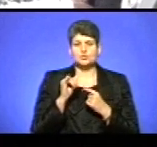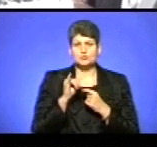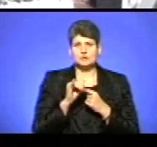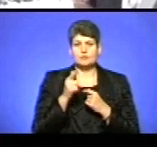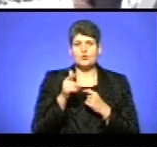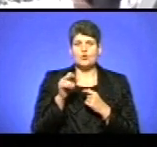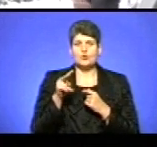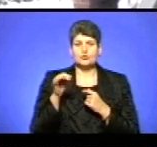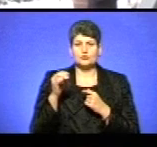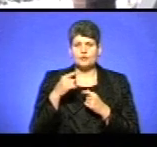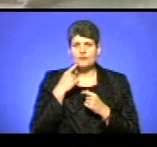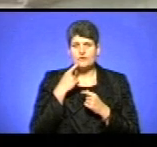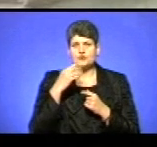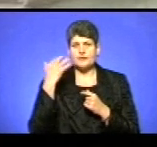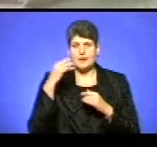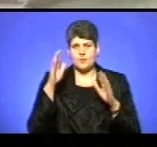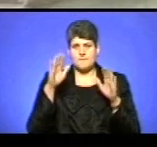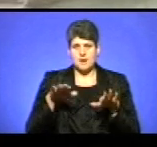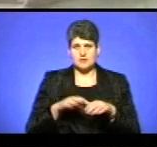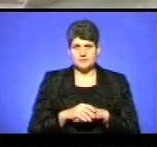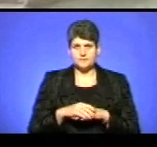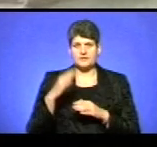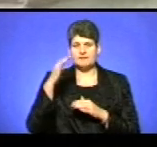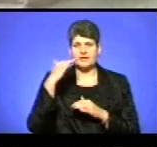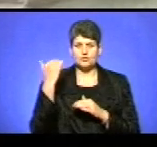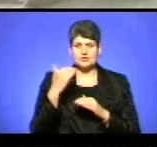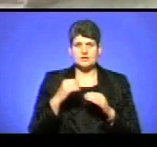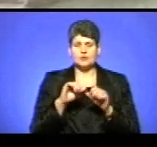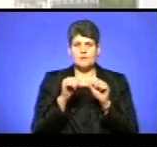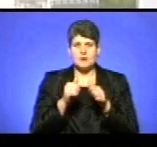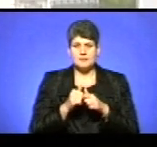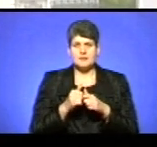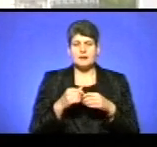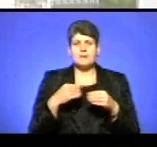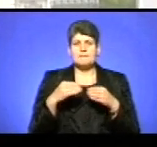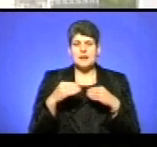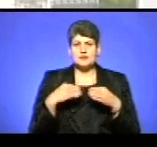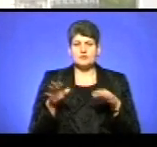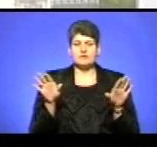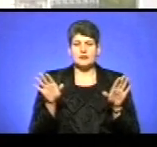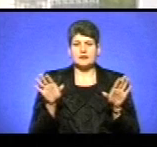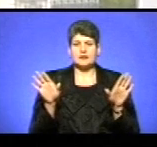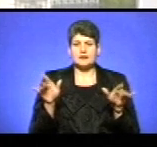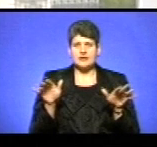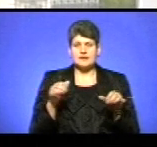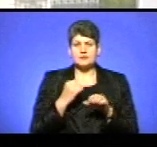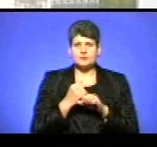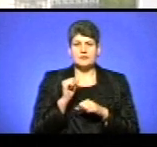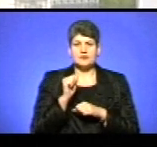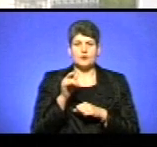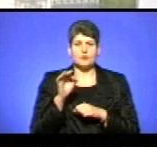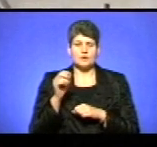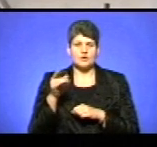коли він казав, що небо падає. Верхню частину пам'ятника, пластикові крила, виконав майстер з міста Козова Андрій